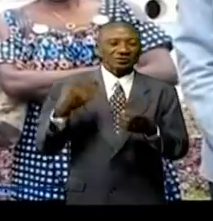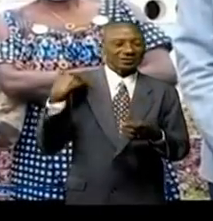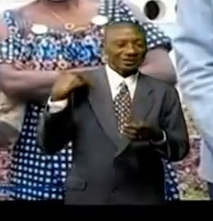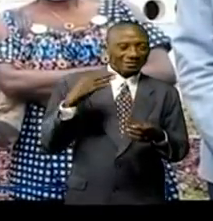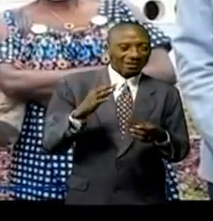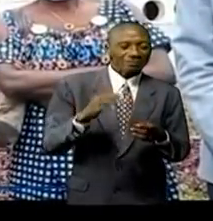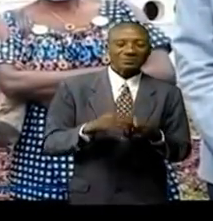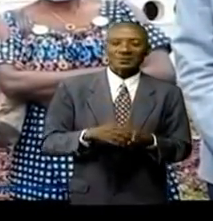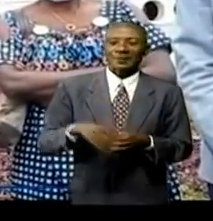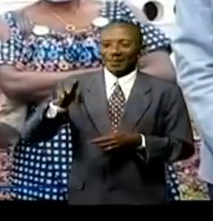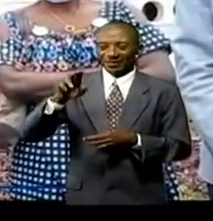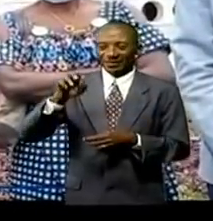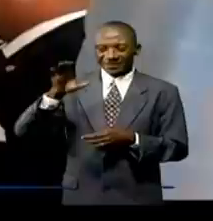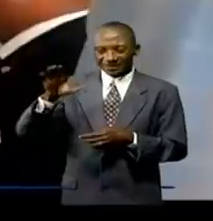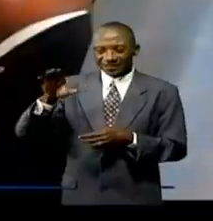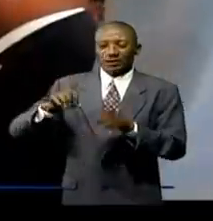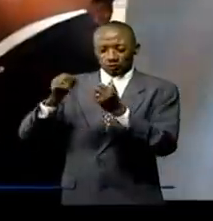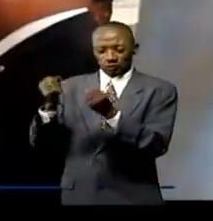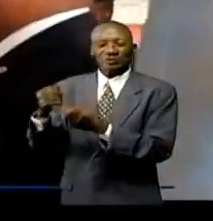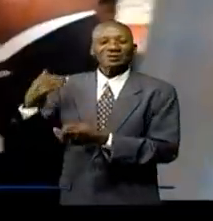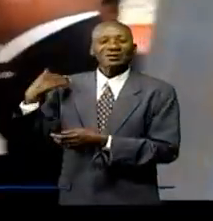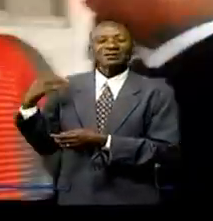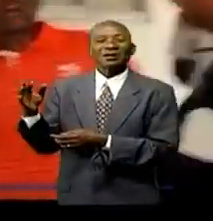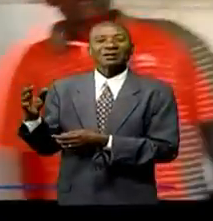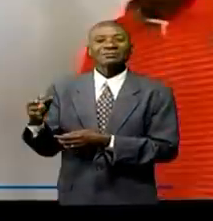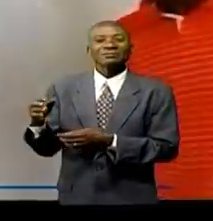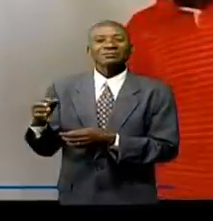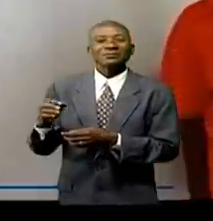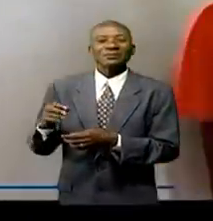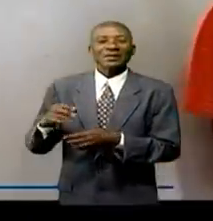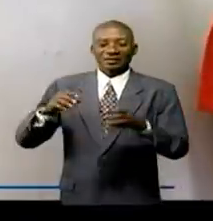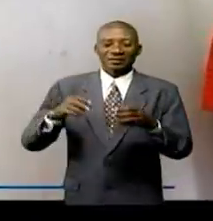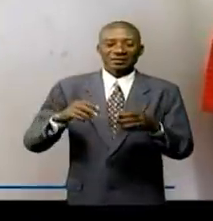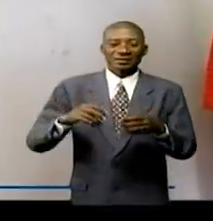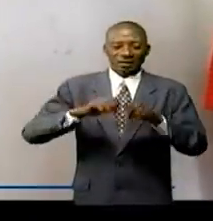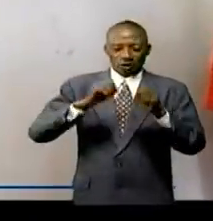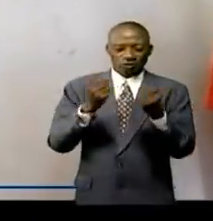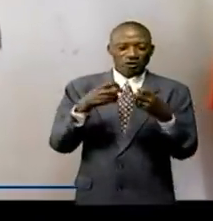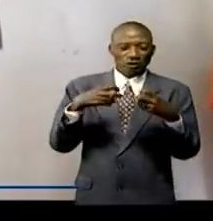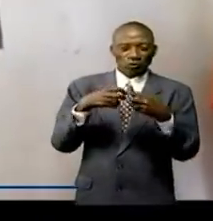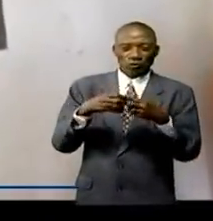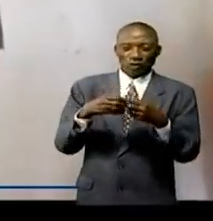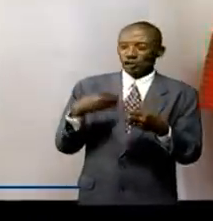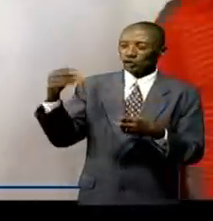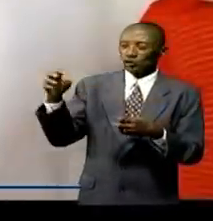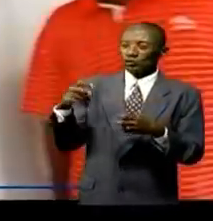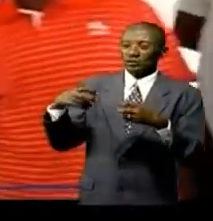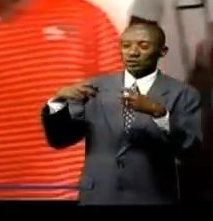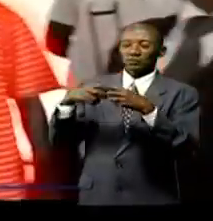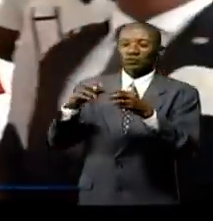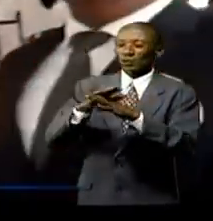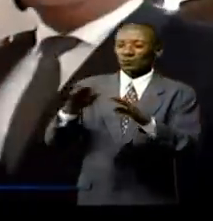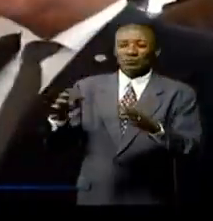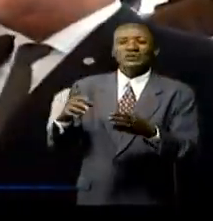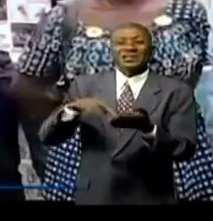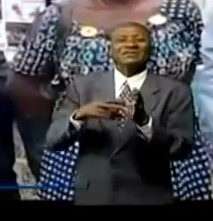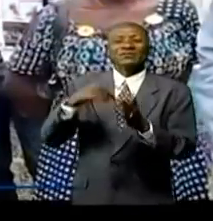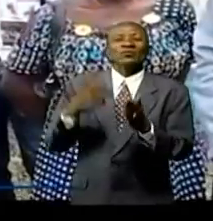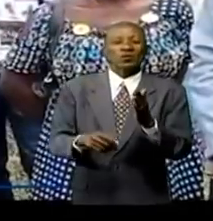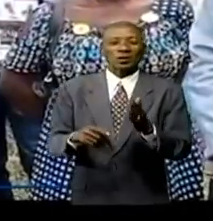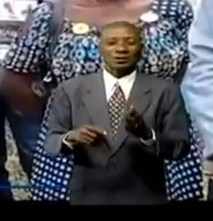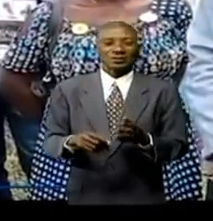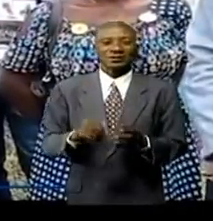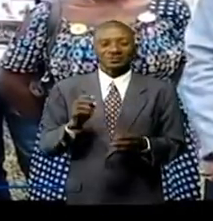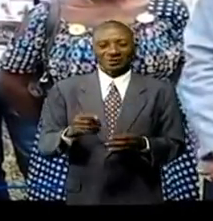RTMC aussi, c'est une société de l'État. Et je pense que d'ici là, une solution pourra être trouvée pour que